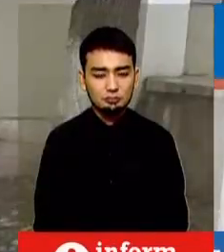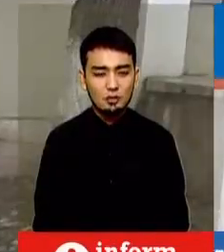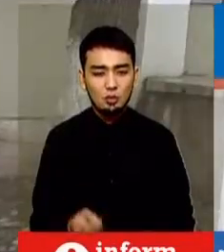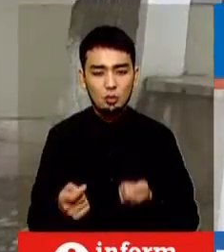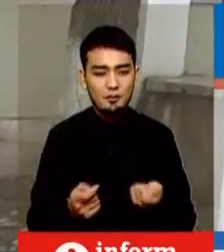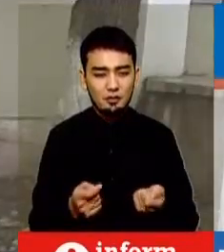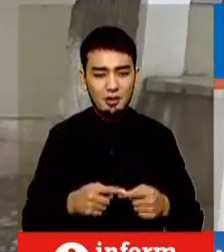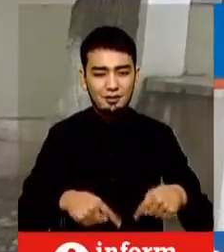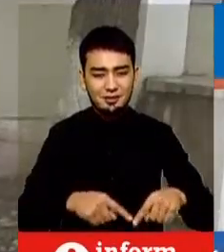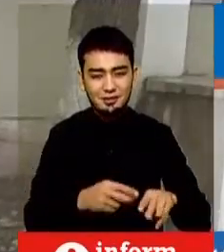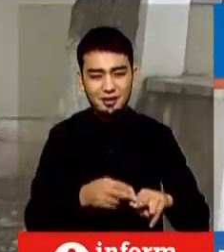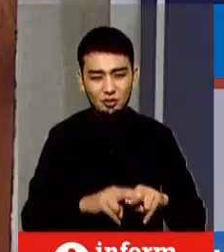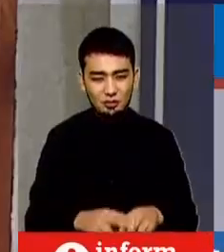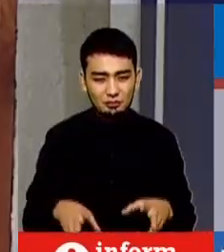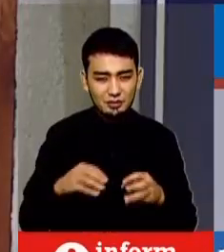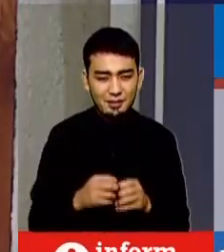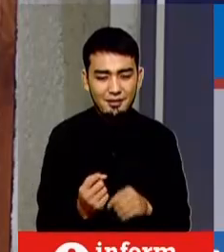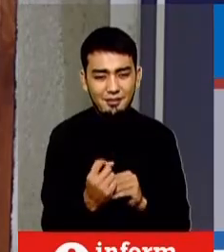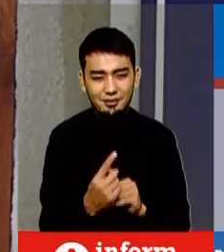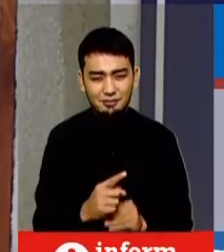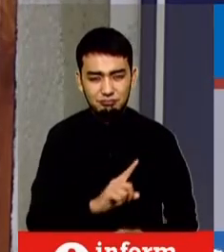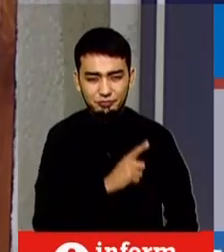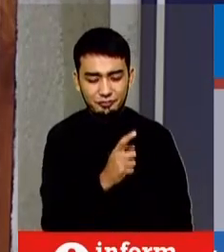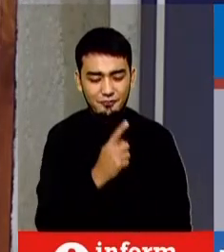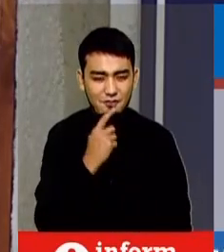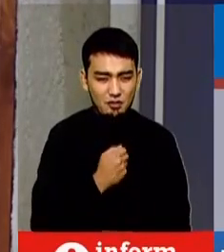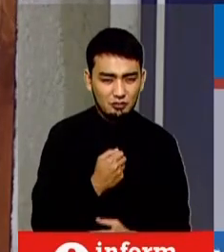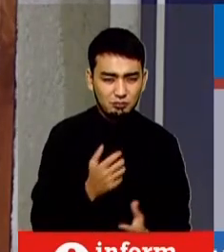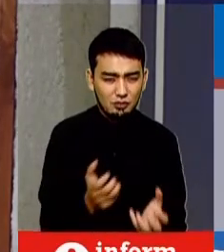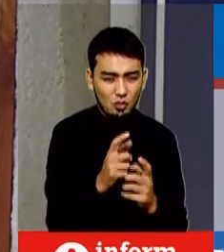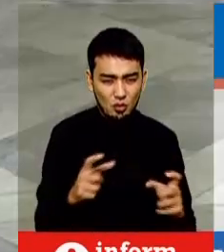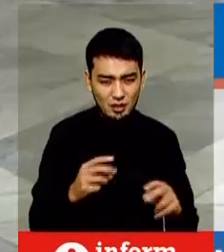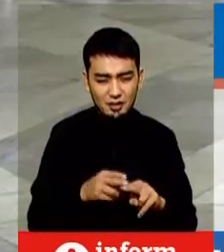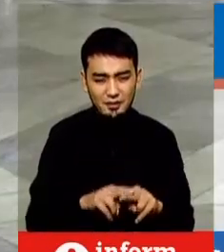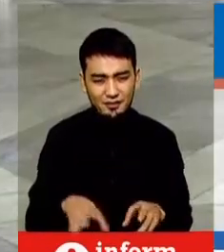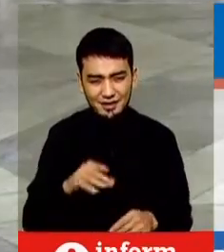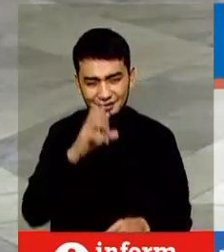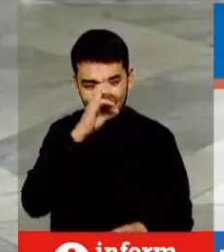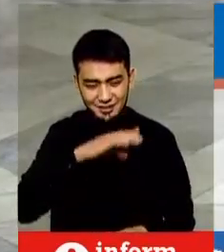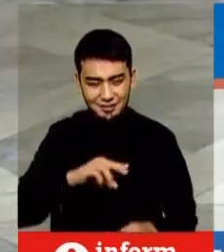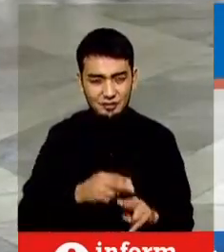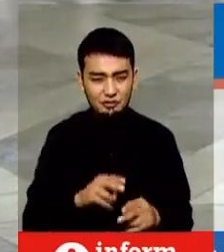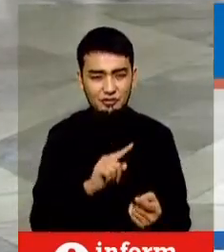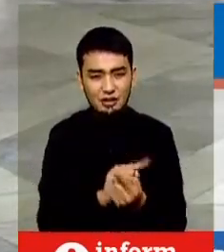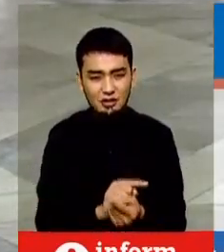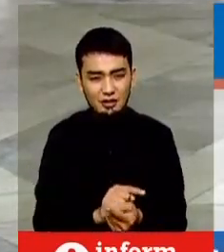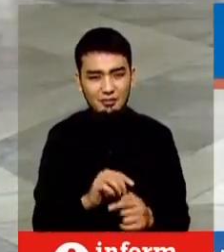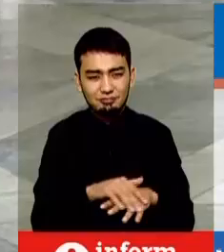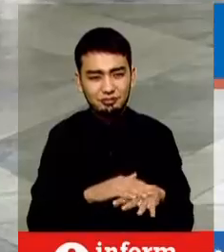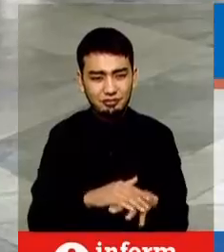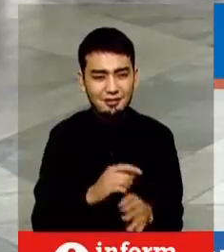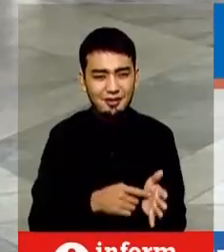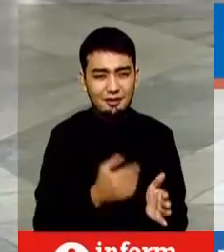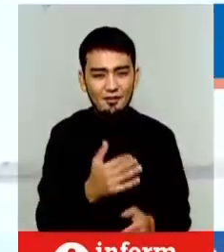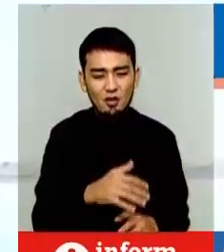Руководитель организации, которая объединяет 11 профессионально-аварийных спасательных подразделений по всей стране, встретился с коллективом Карагандинского